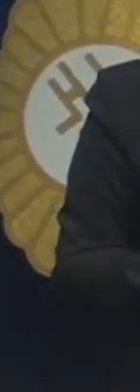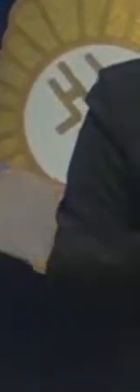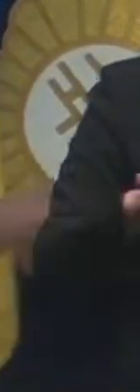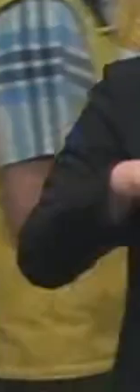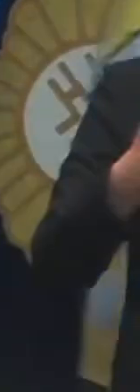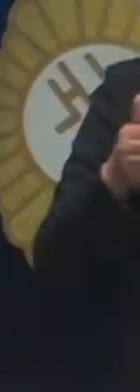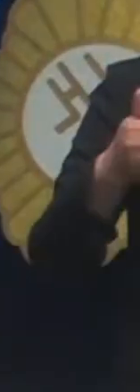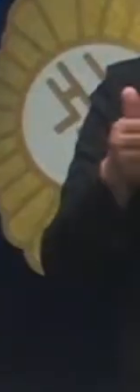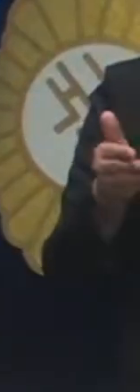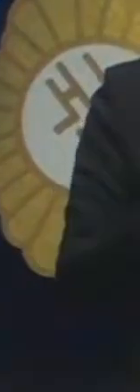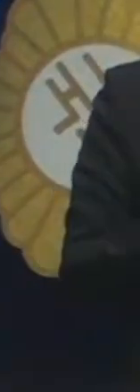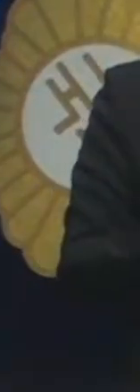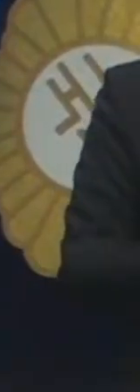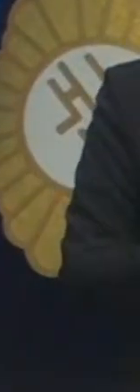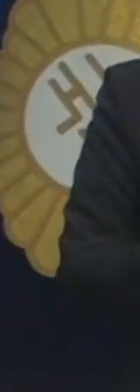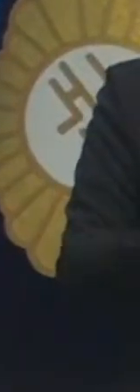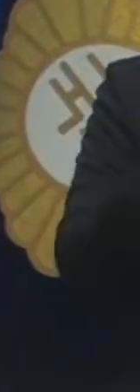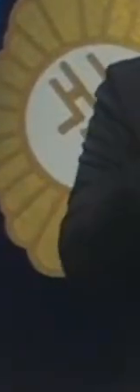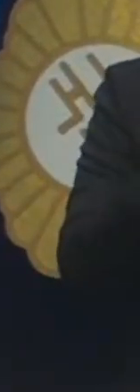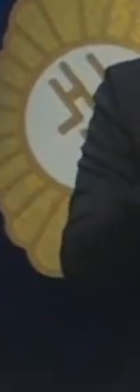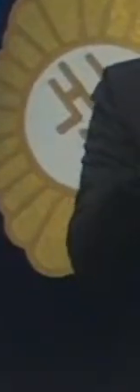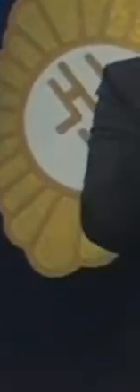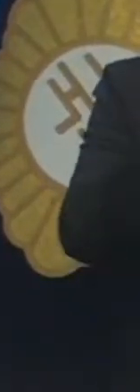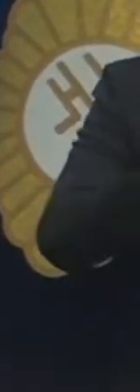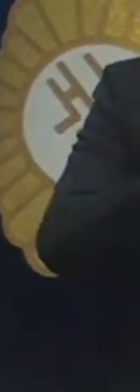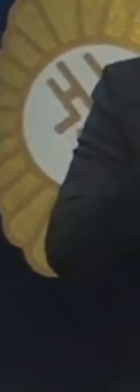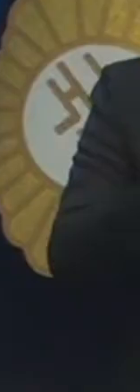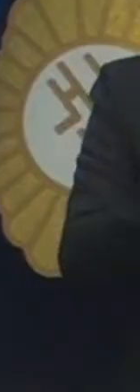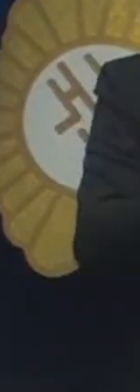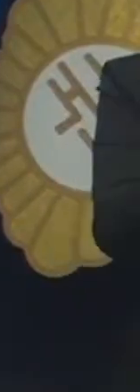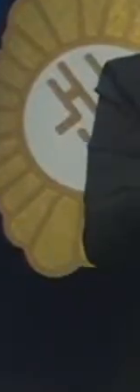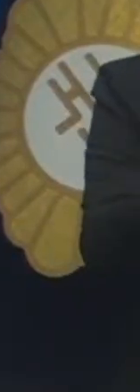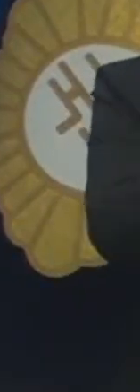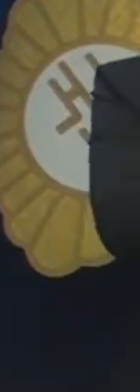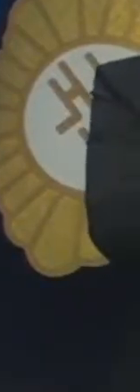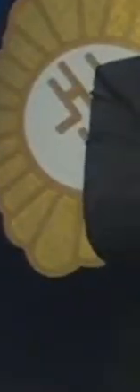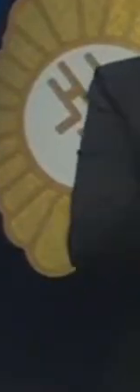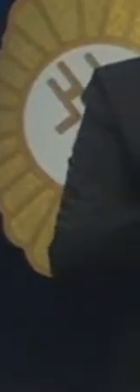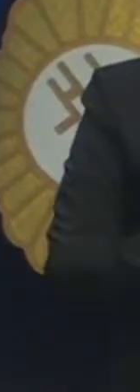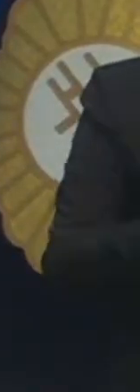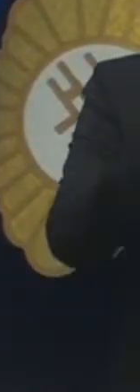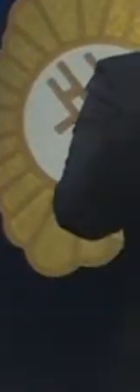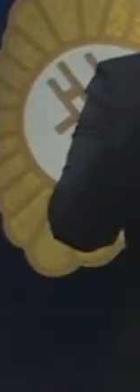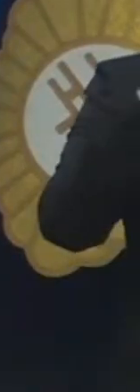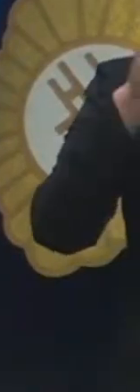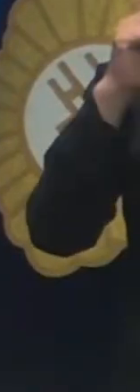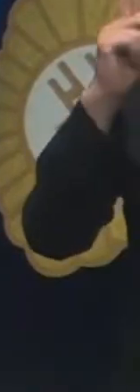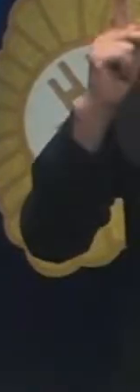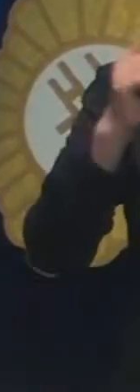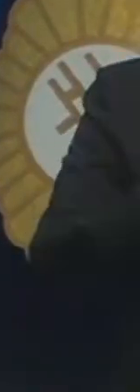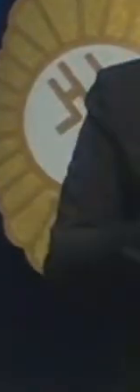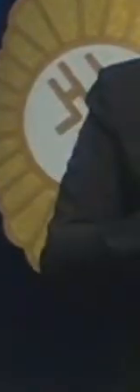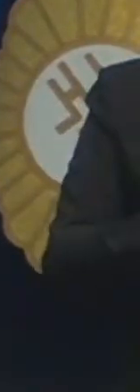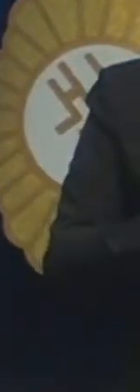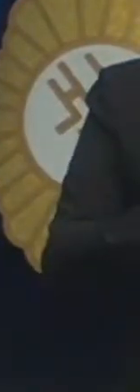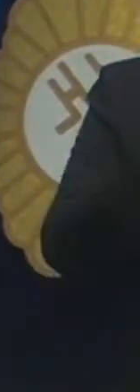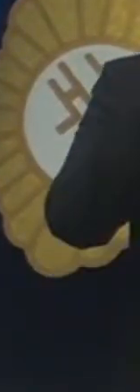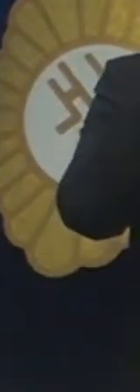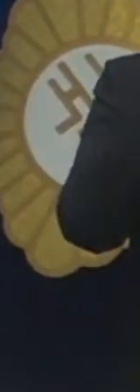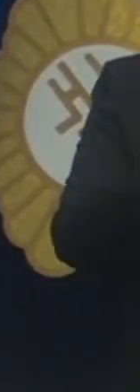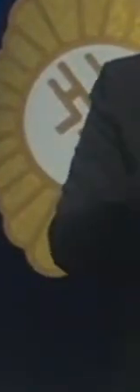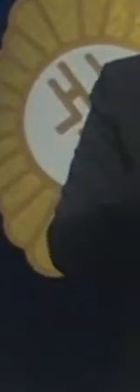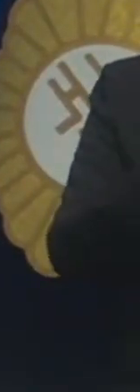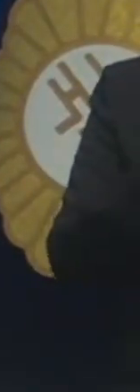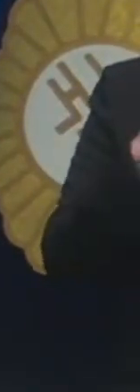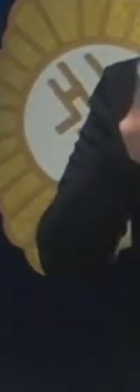조국혁신당 신장식입니다. 강자에게 정의를, 시민에게 권리를, 김병주와 MBK에겐 사법적 단죄와 국회